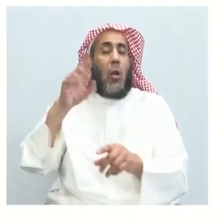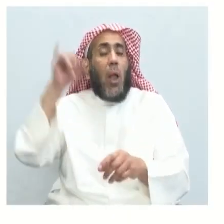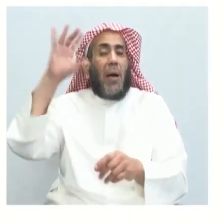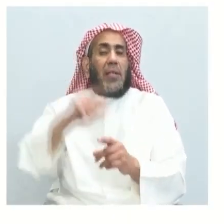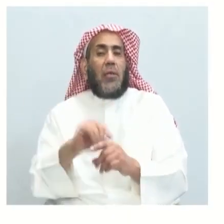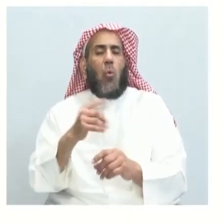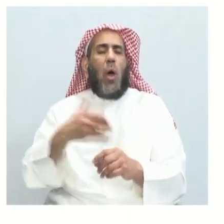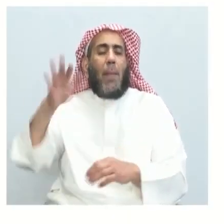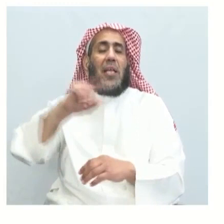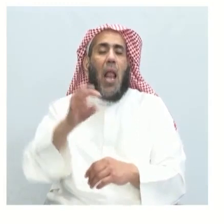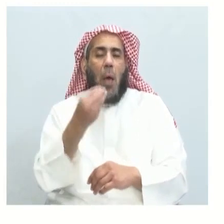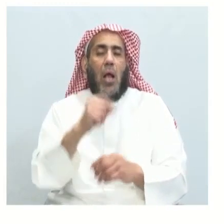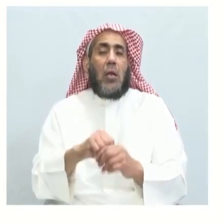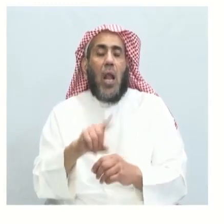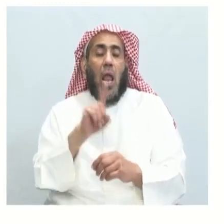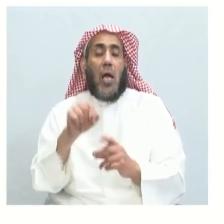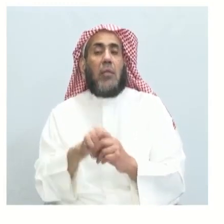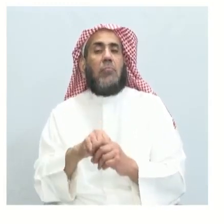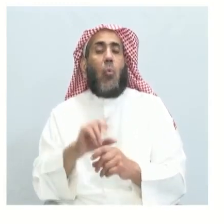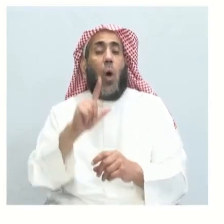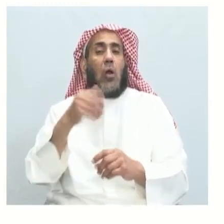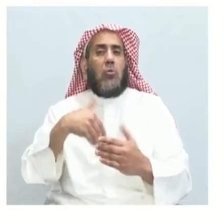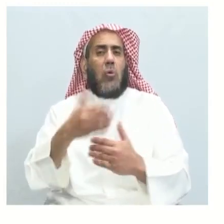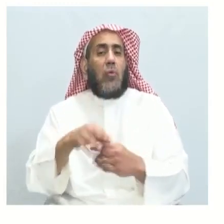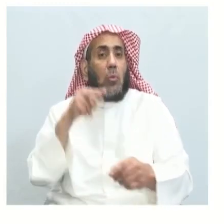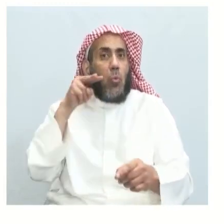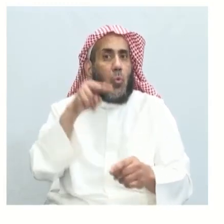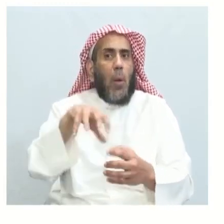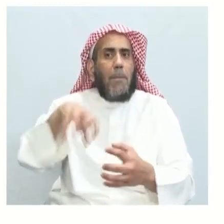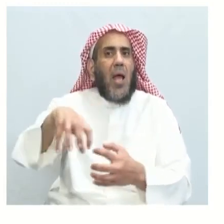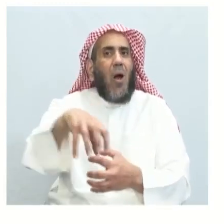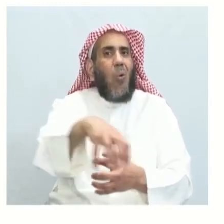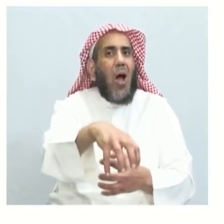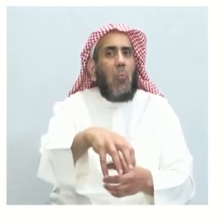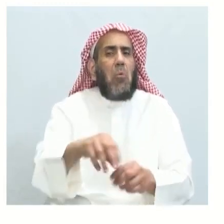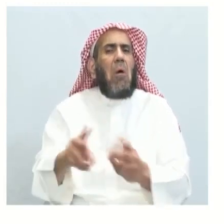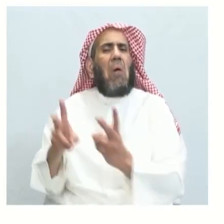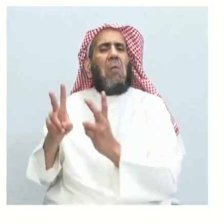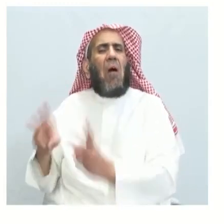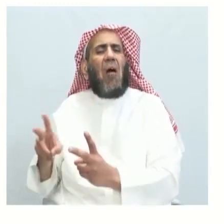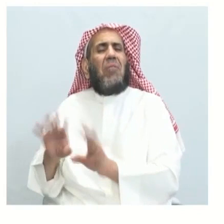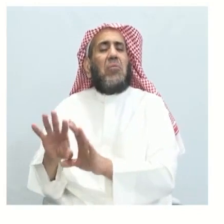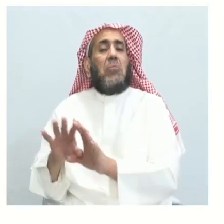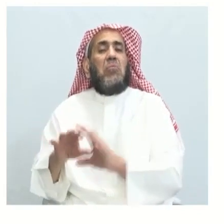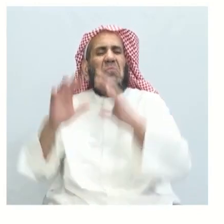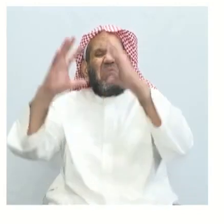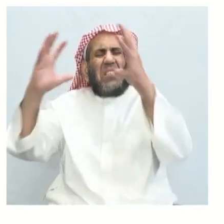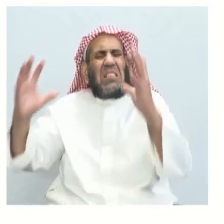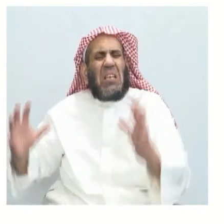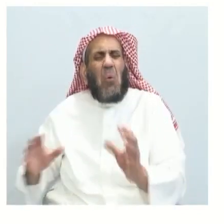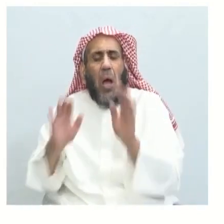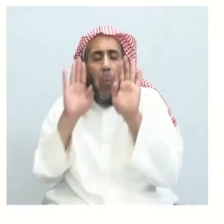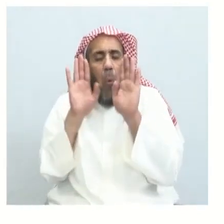بقره ولا بعيرا الماكله ايضا لاحظ قالوا سوف تمرون باقوام قد فرغوا انفسهم في الصوامع